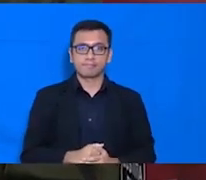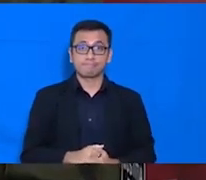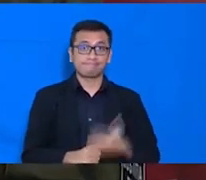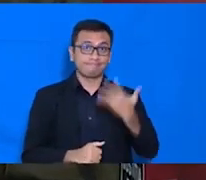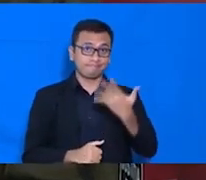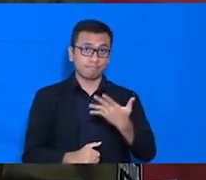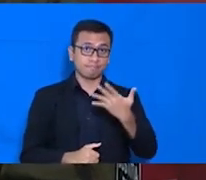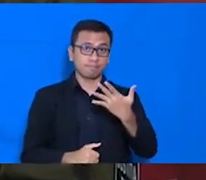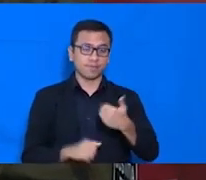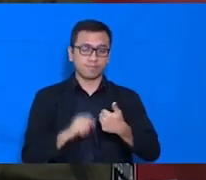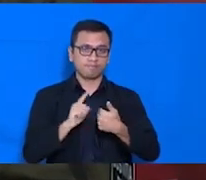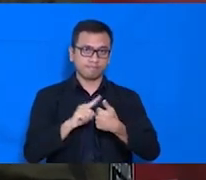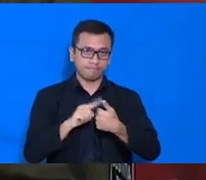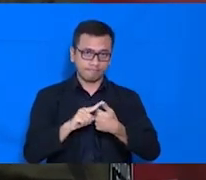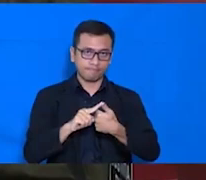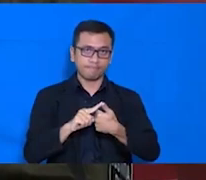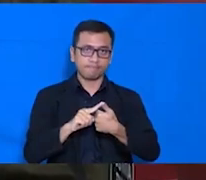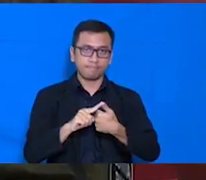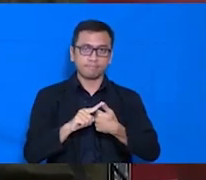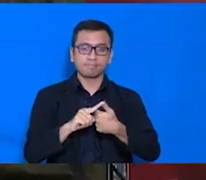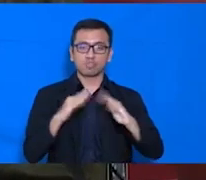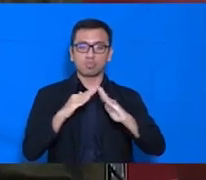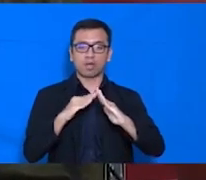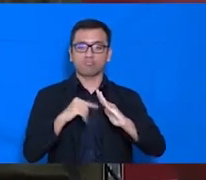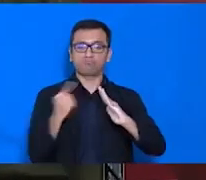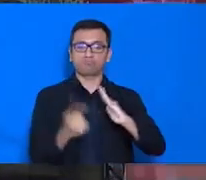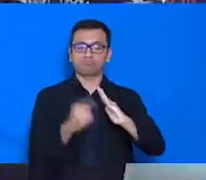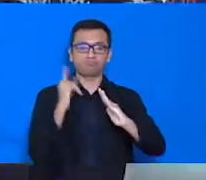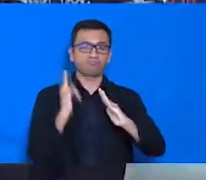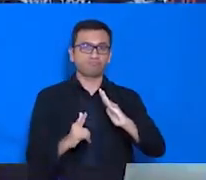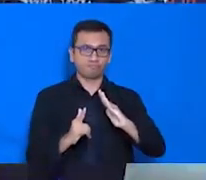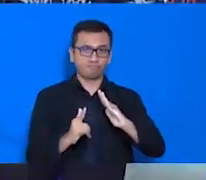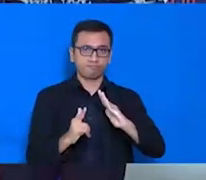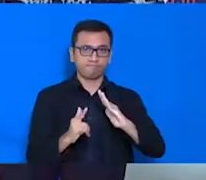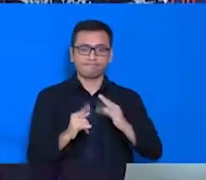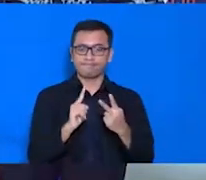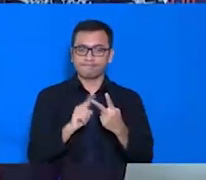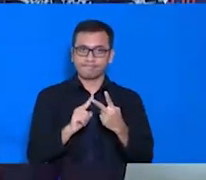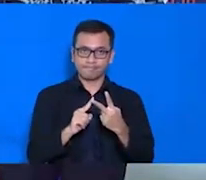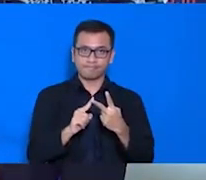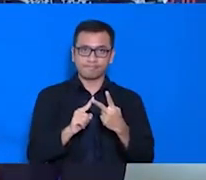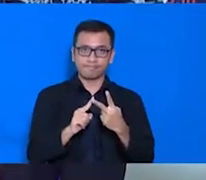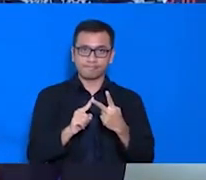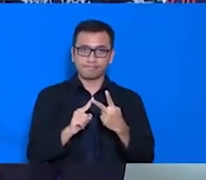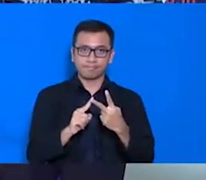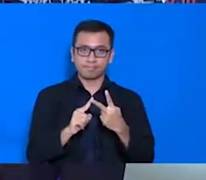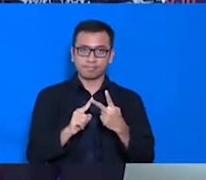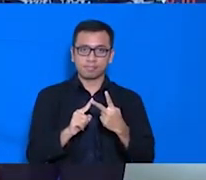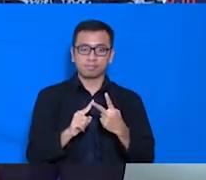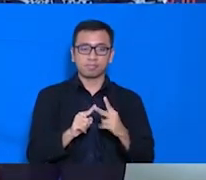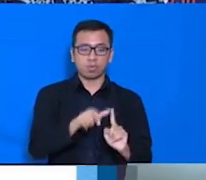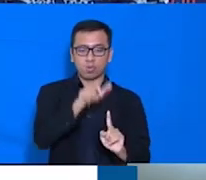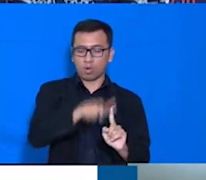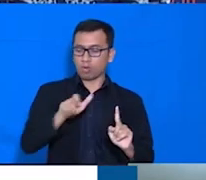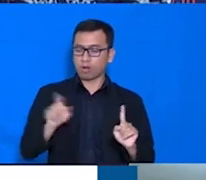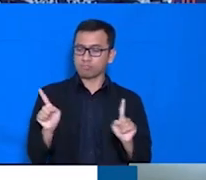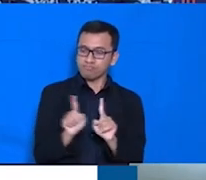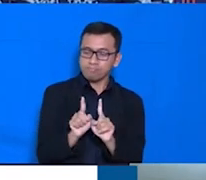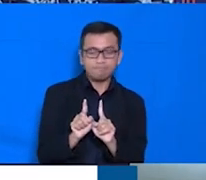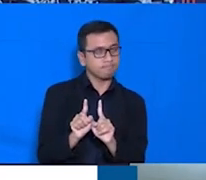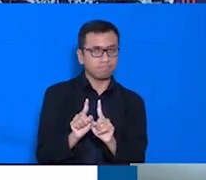yaitu pertama, di rumah saja. Yang kedua, dilarang berdekatan